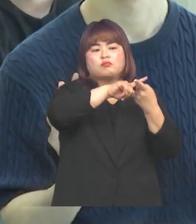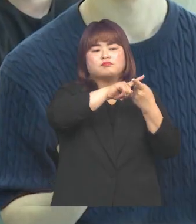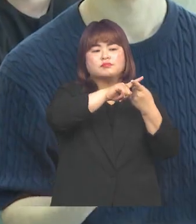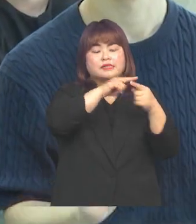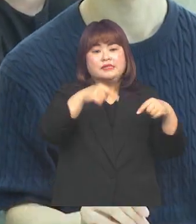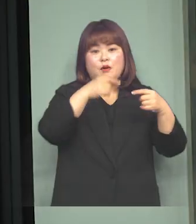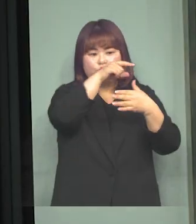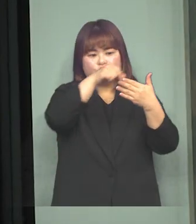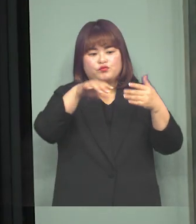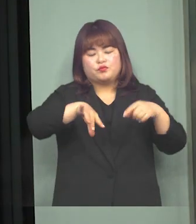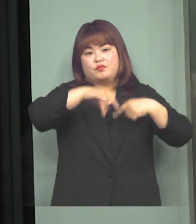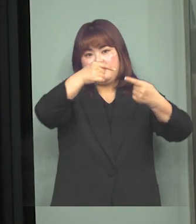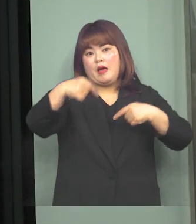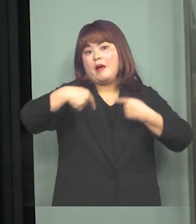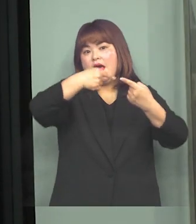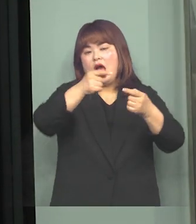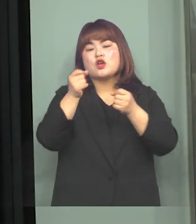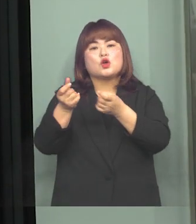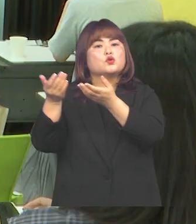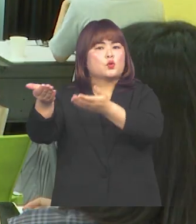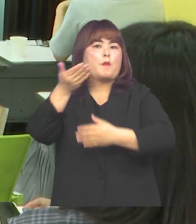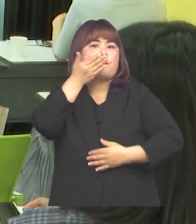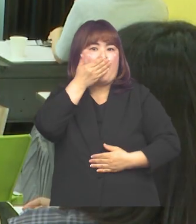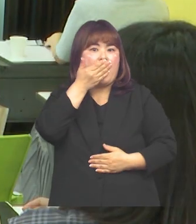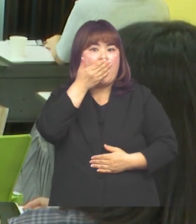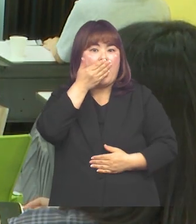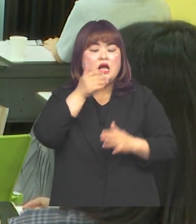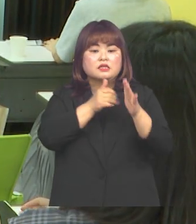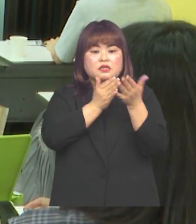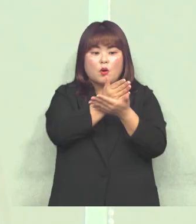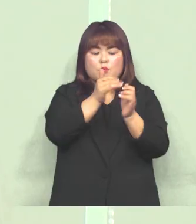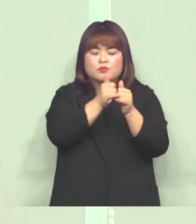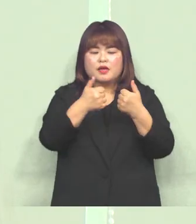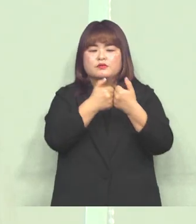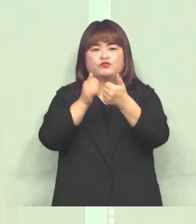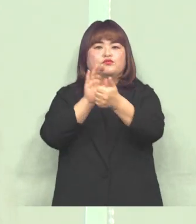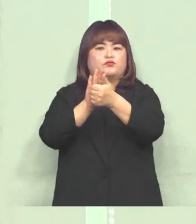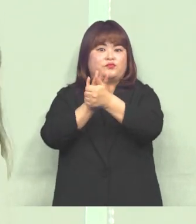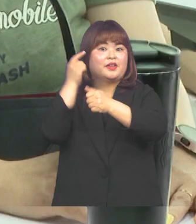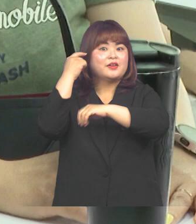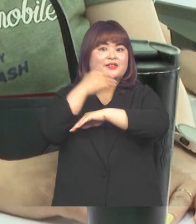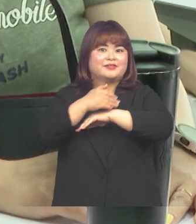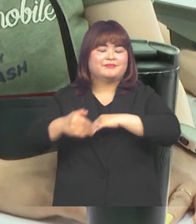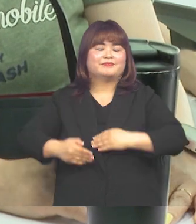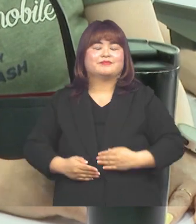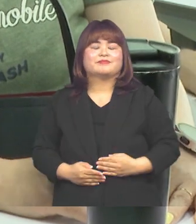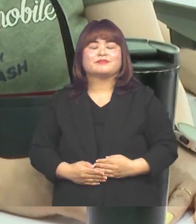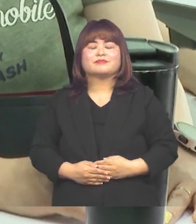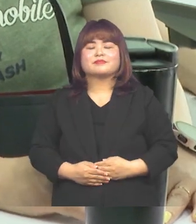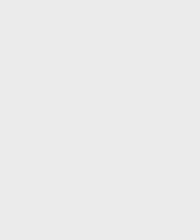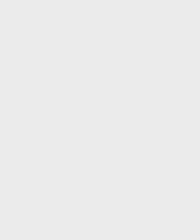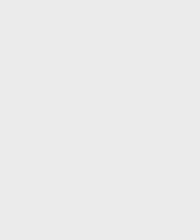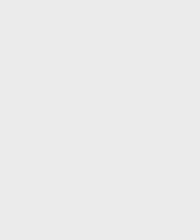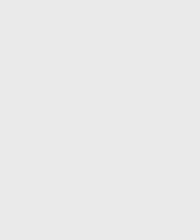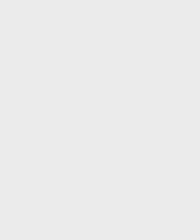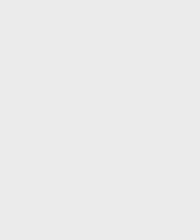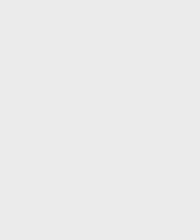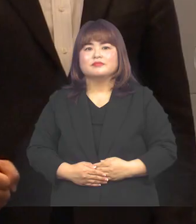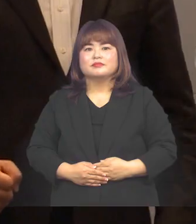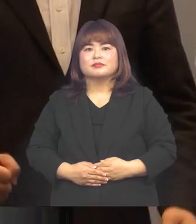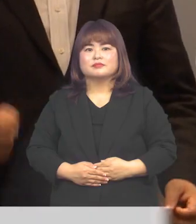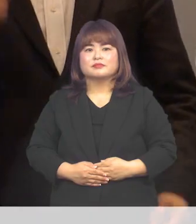관련 프로그램에 우선으로 참여할 수 있는 기회를 제공하고 전문가 멘토링 등을 지원합니다.